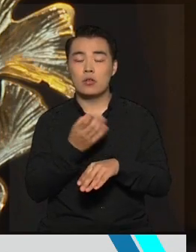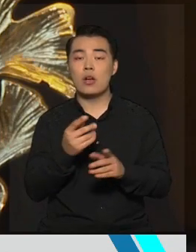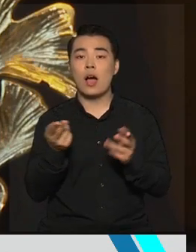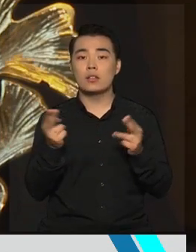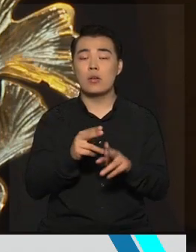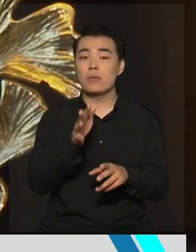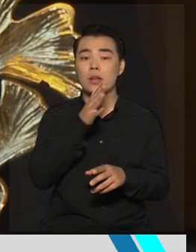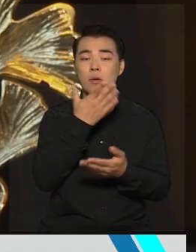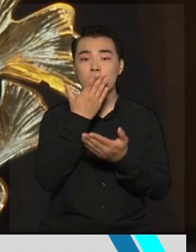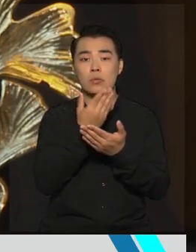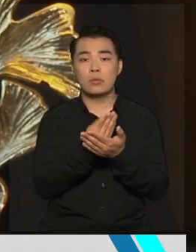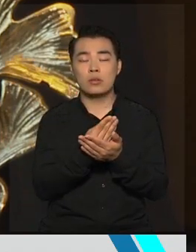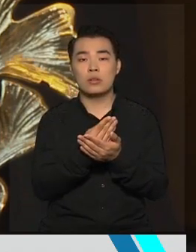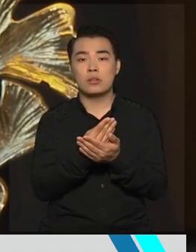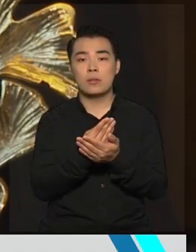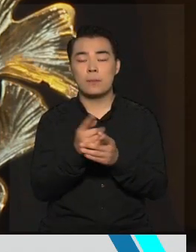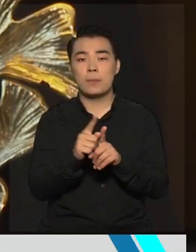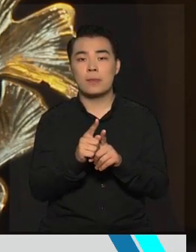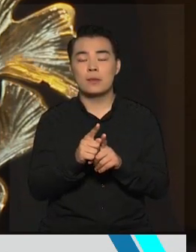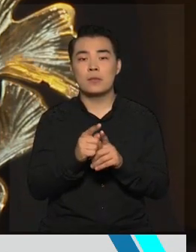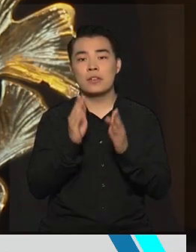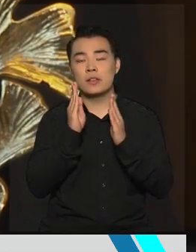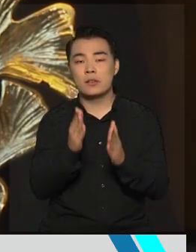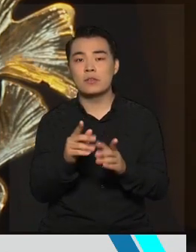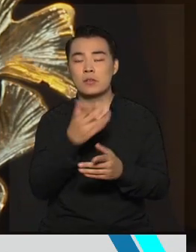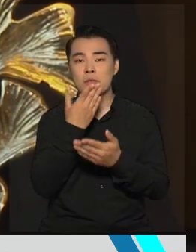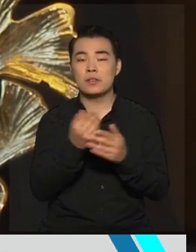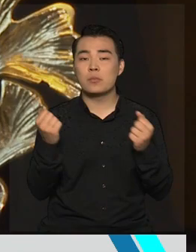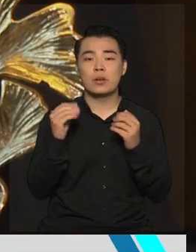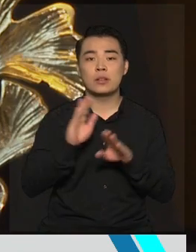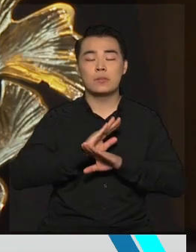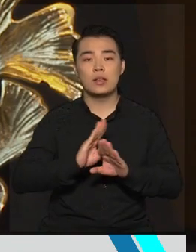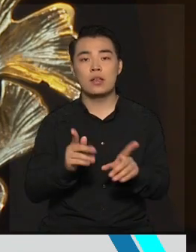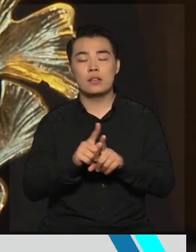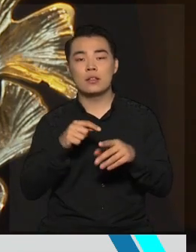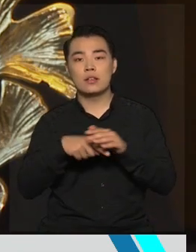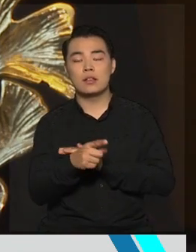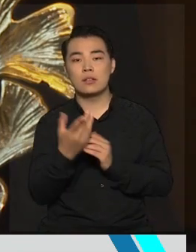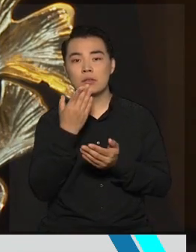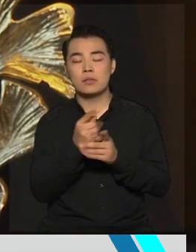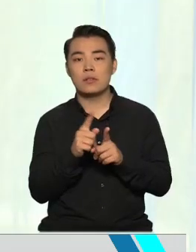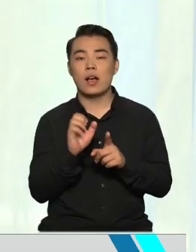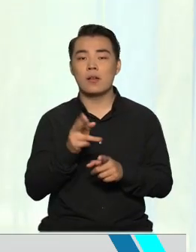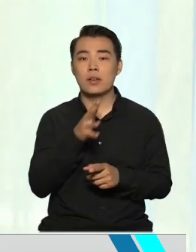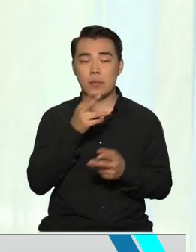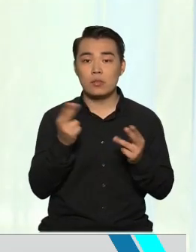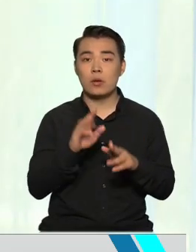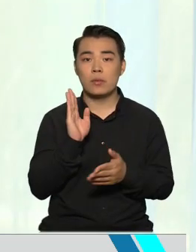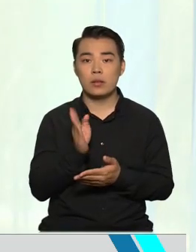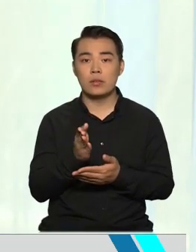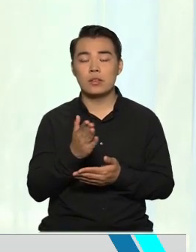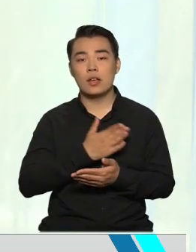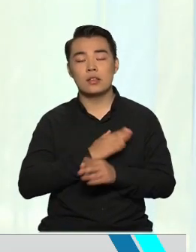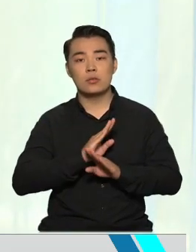время чему-то посвятить, уделить вне спорта? И чему ты его посвящаешь? Я не уверена,